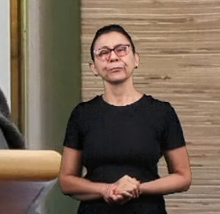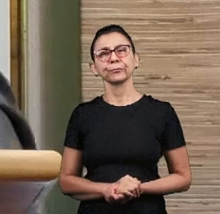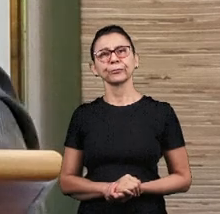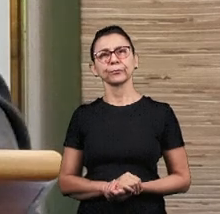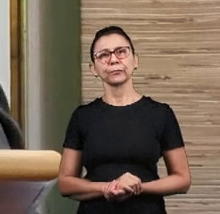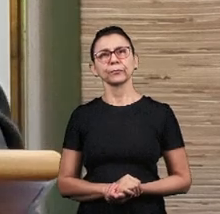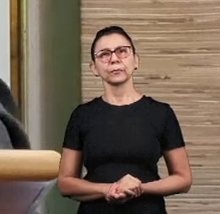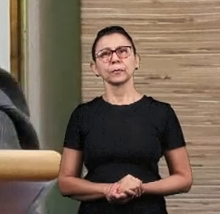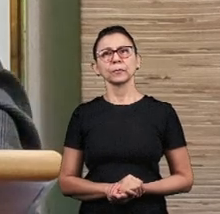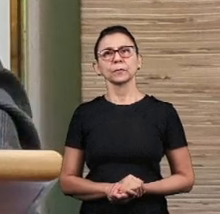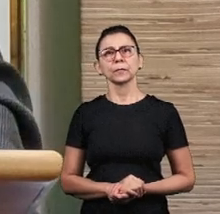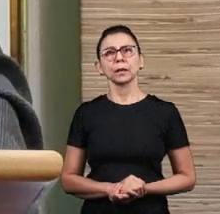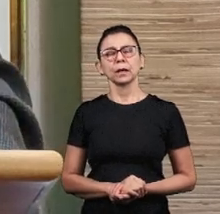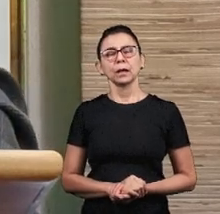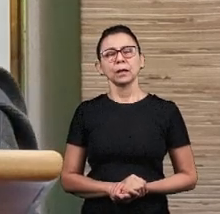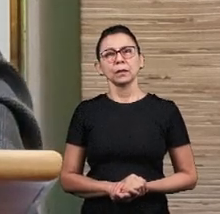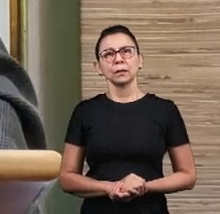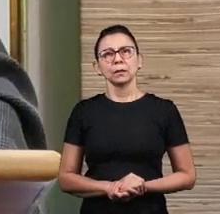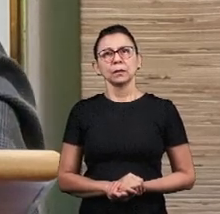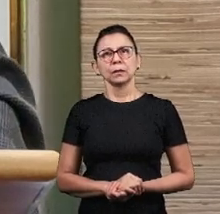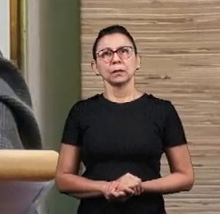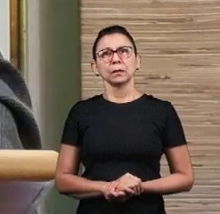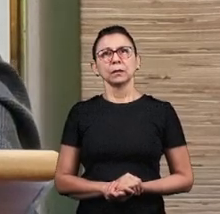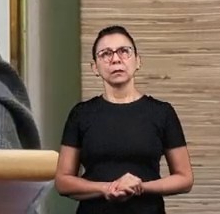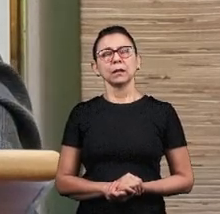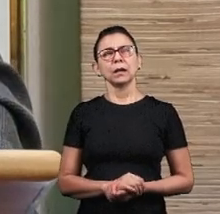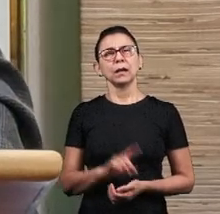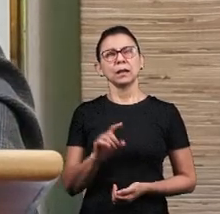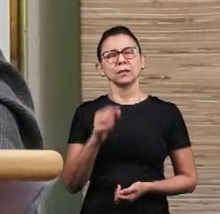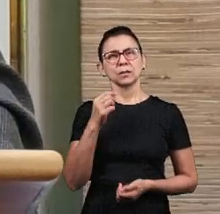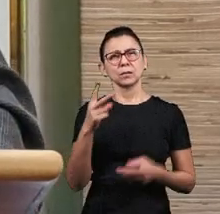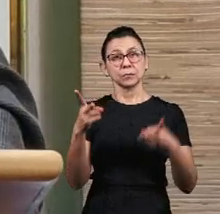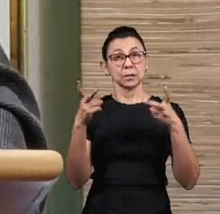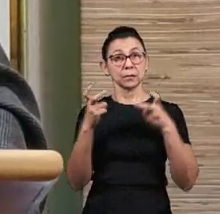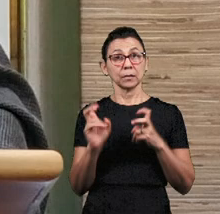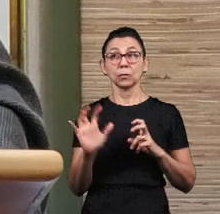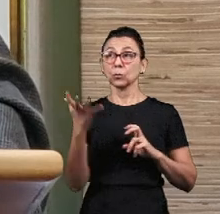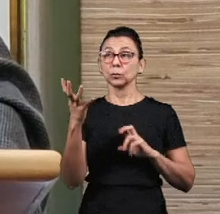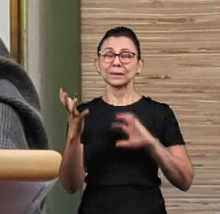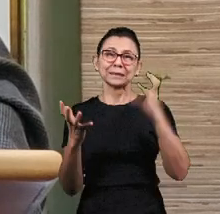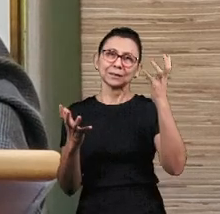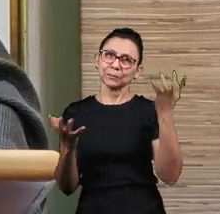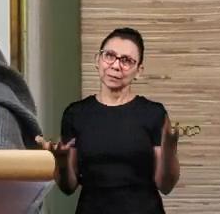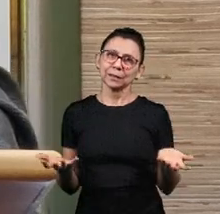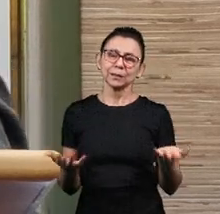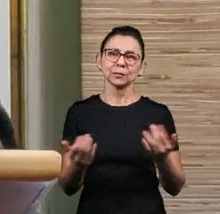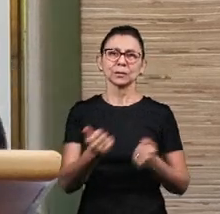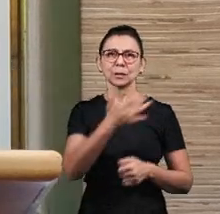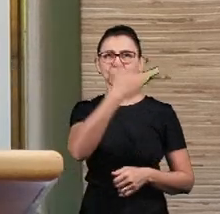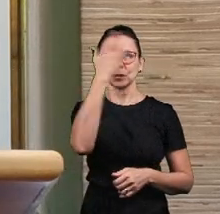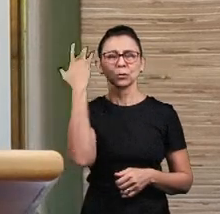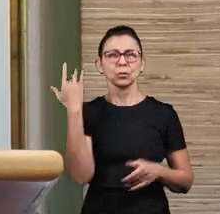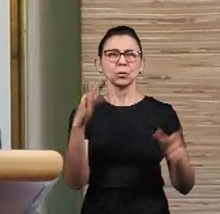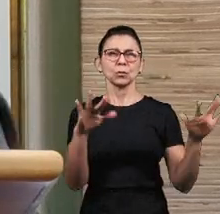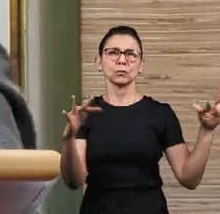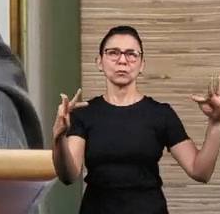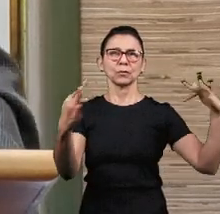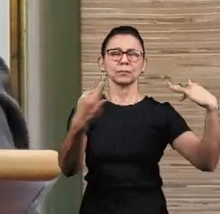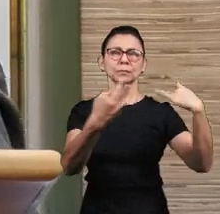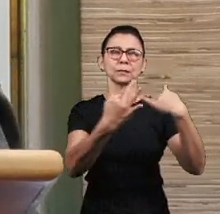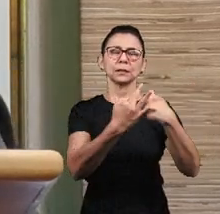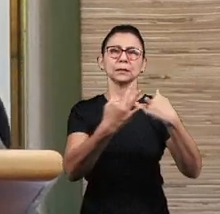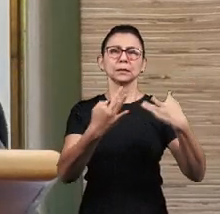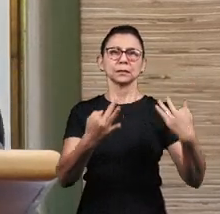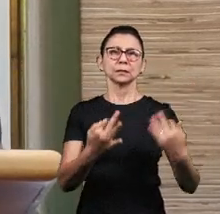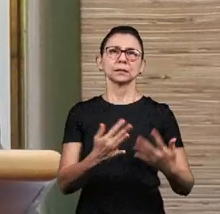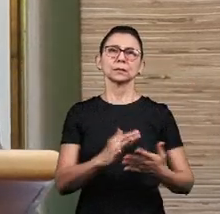nous voyons les faits qui se passent avec les frères, les membres de la famille.